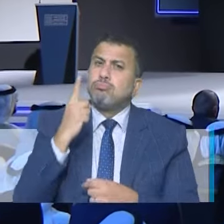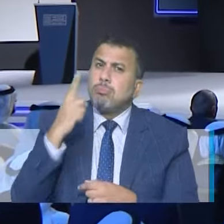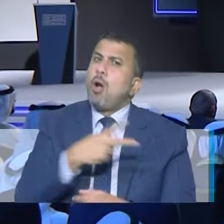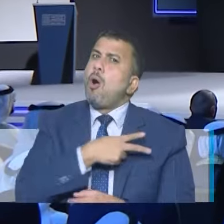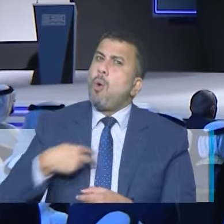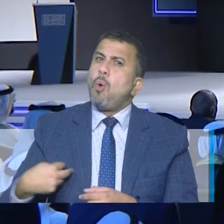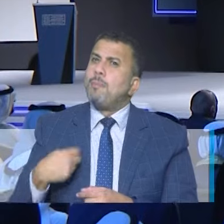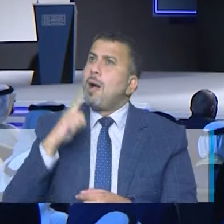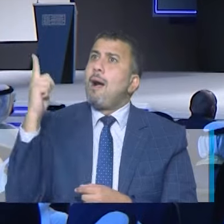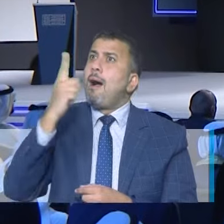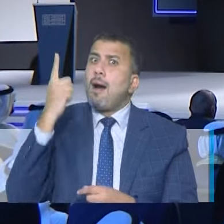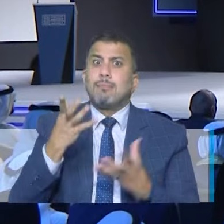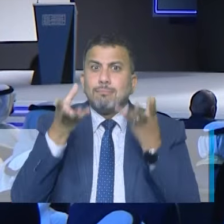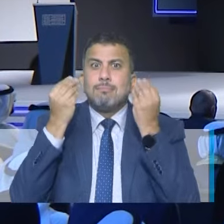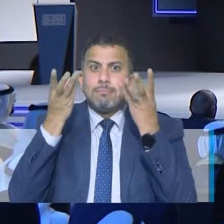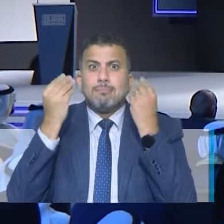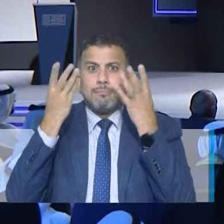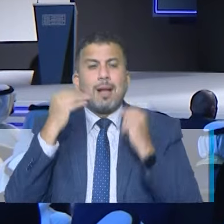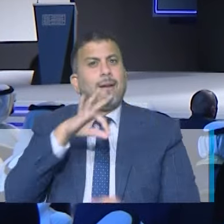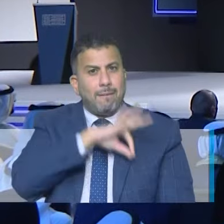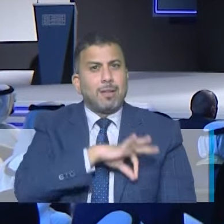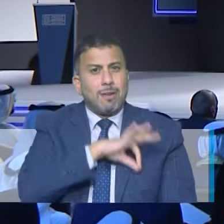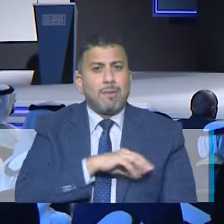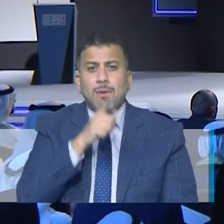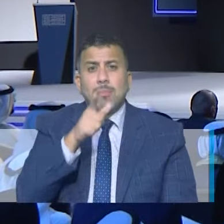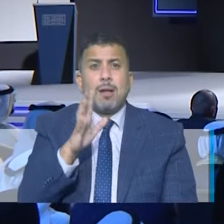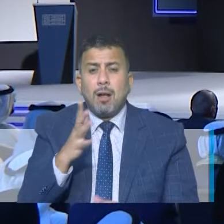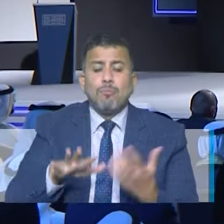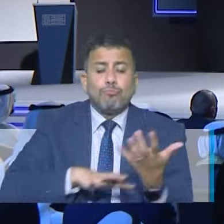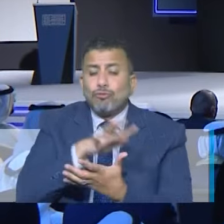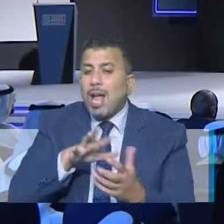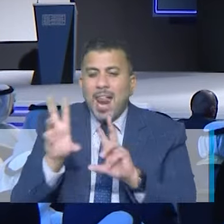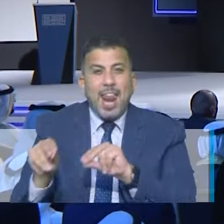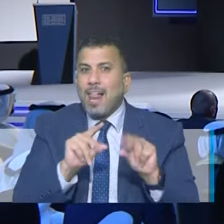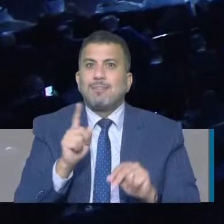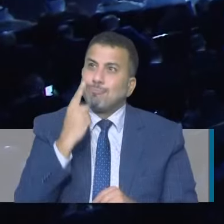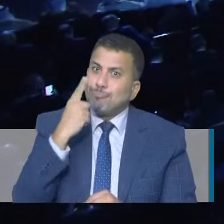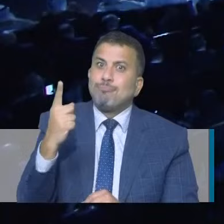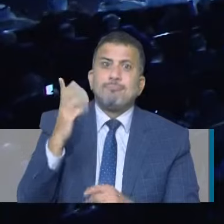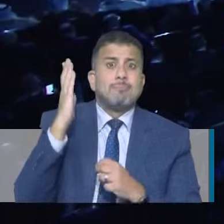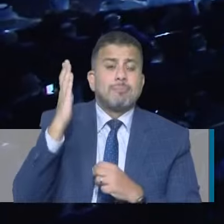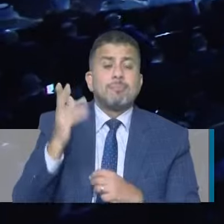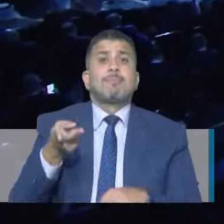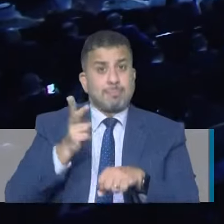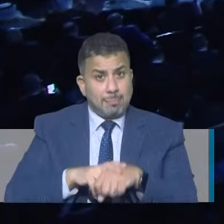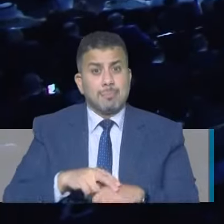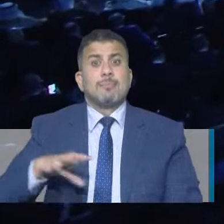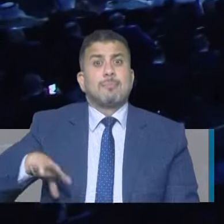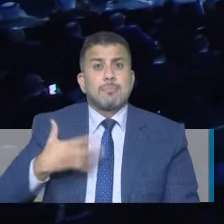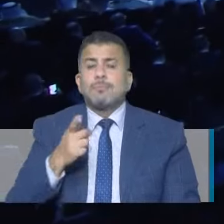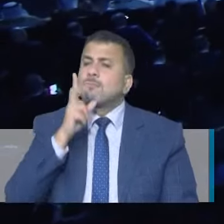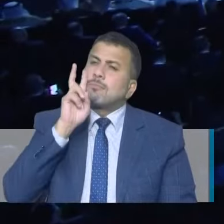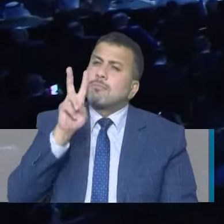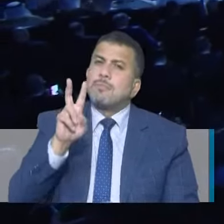الحكومات حول العالم الاستفاده منها لتجنب الوقوع في نفس الاخطاء كما تابع سموه خطابا